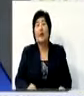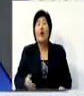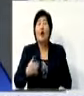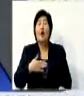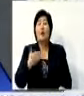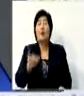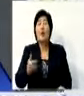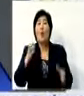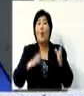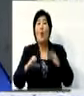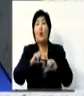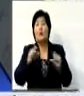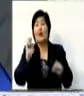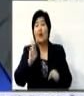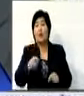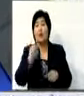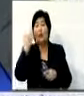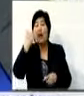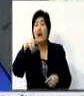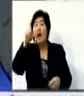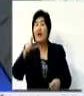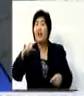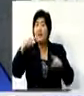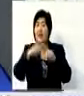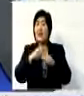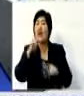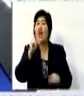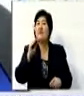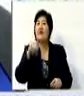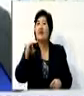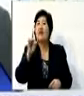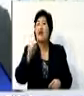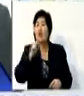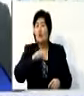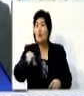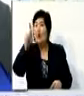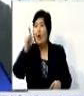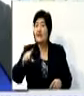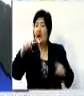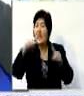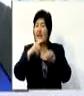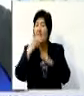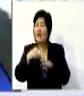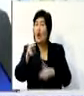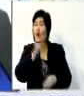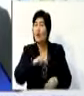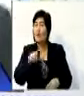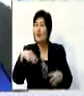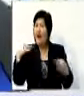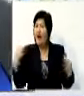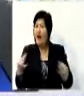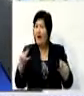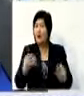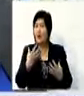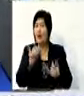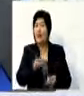Менің бұл университетке келудегі мақсатым онда азаматтық инженерия кафедрасы жұмыс істейді. Олар менің азаматтық инженерия саласындағы жұмыстарыма қызығушылық